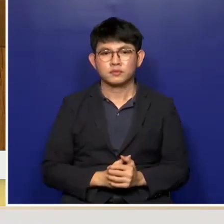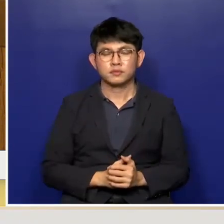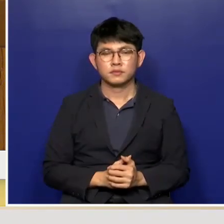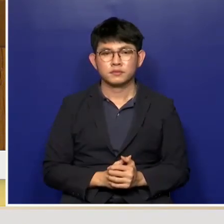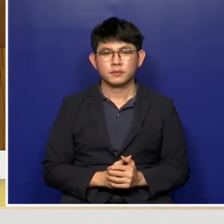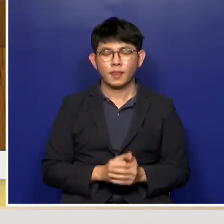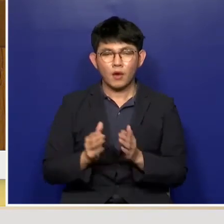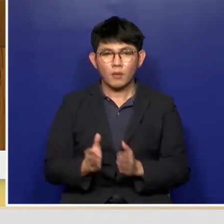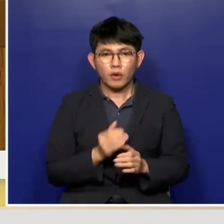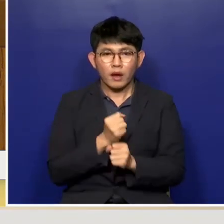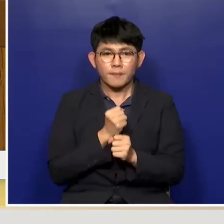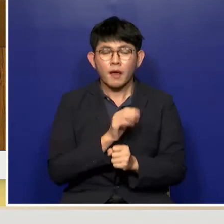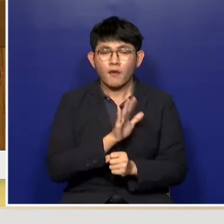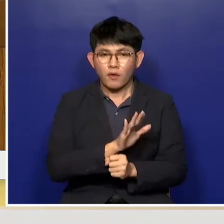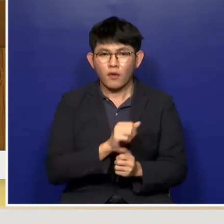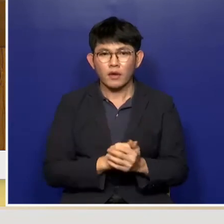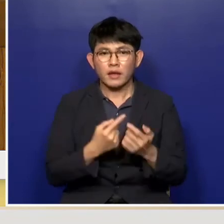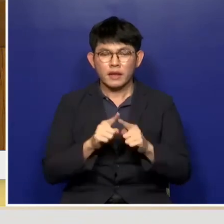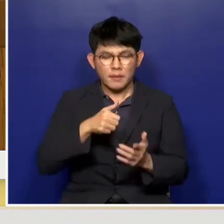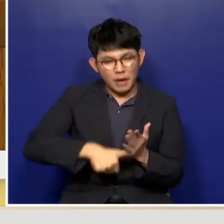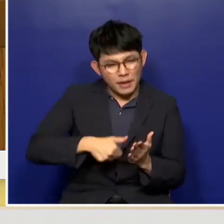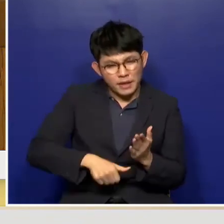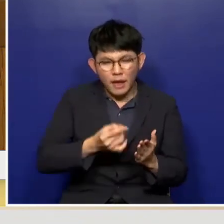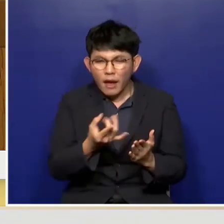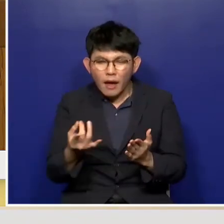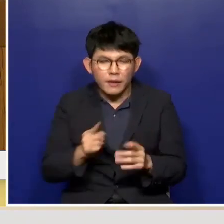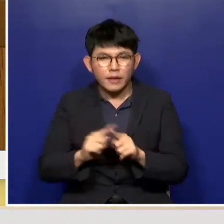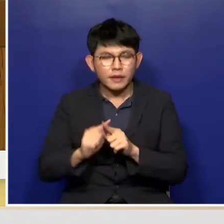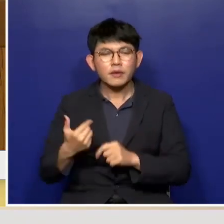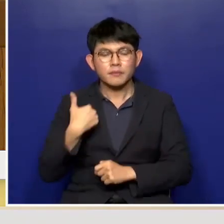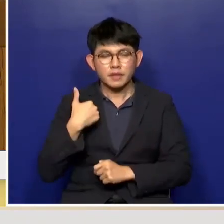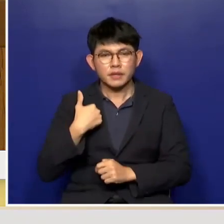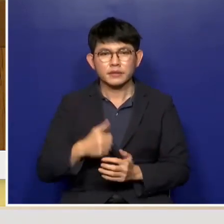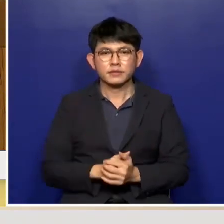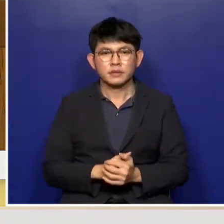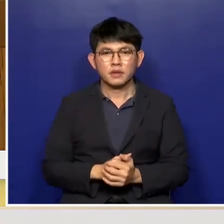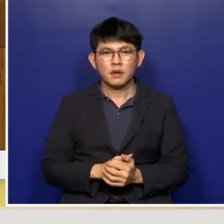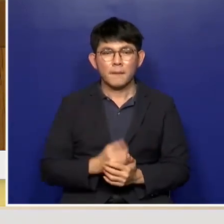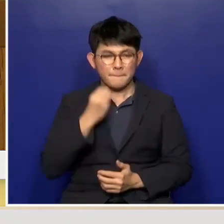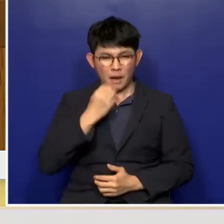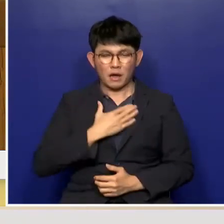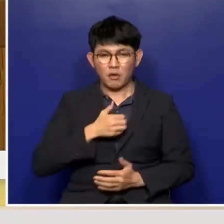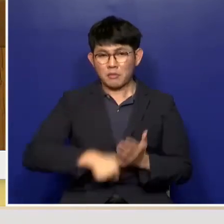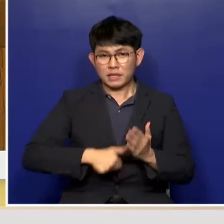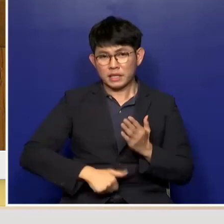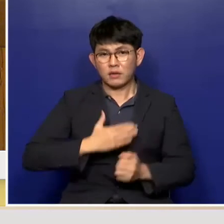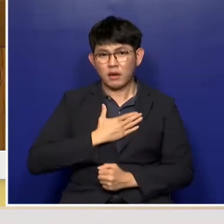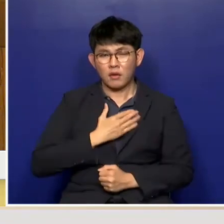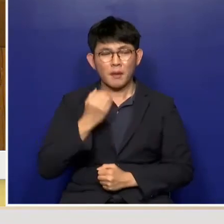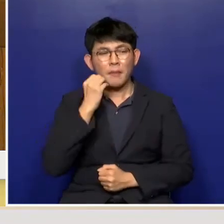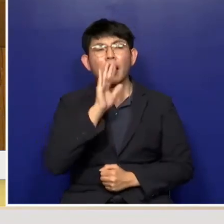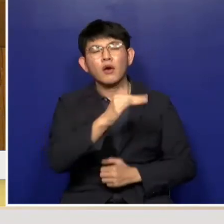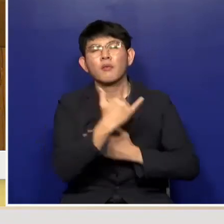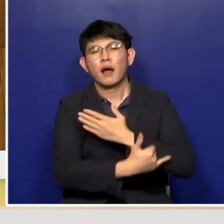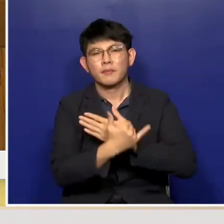แล้วก็บวนการในตรงนั้นจะเก็บพาสิโนนาสินี้มกมีของมน ก็บานของเรากประสของเราบ้านเขาประสของเขา